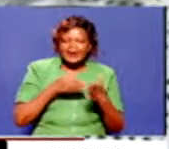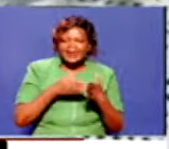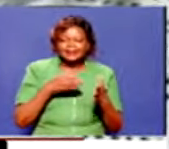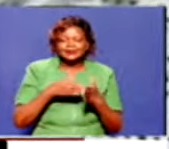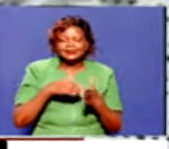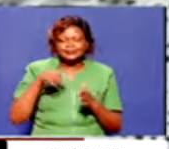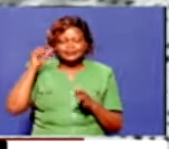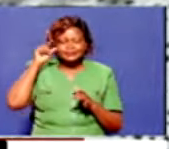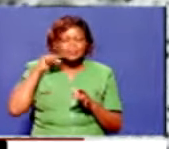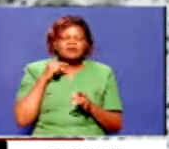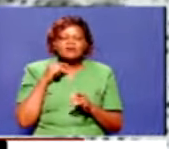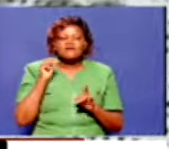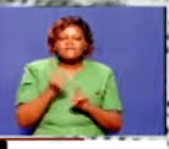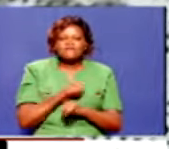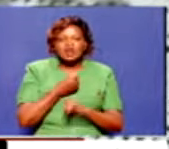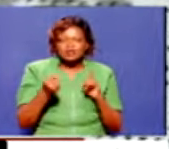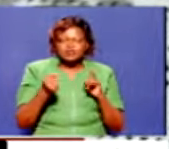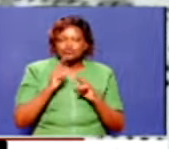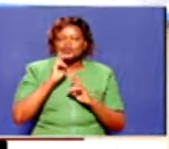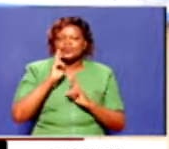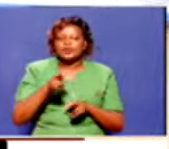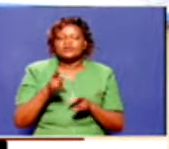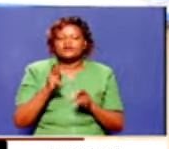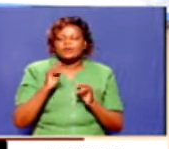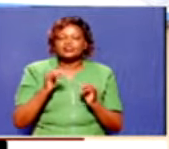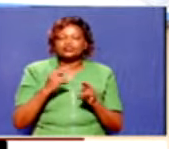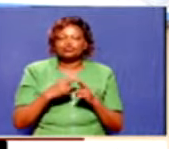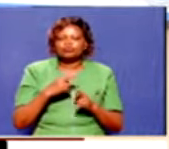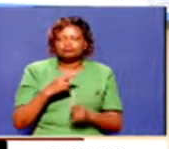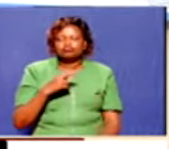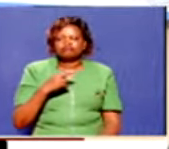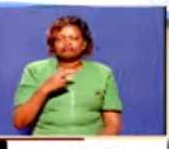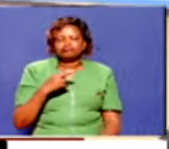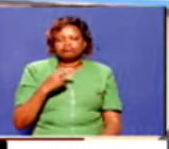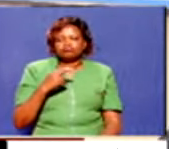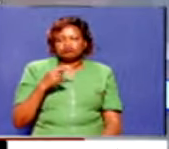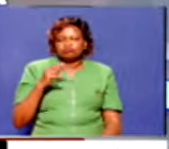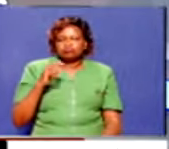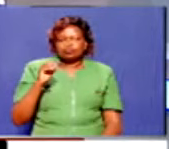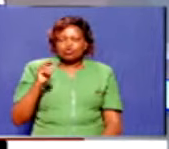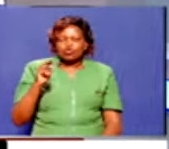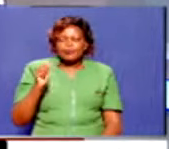hizo. Nikiripotia Darubini, naitwa Safin Acheng Oma.